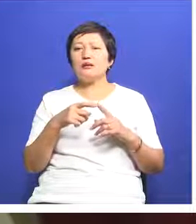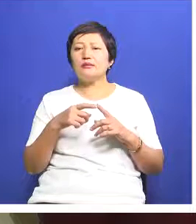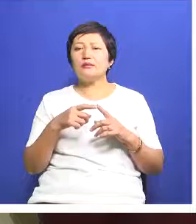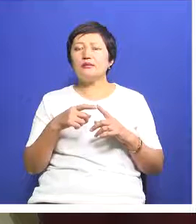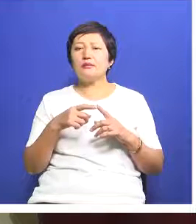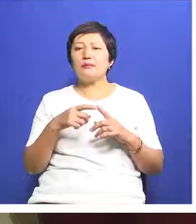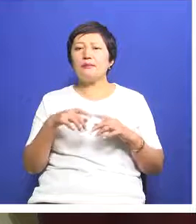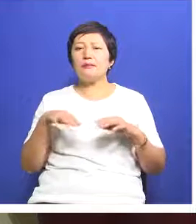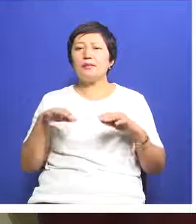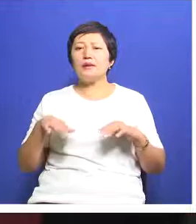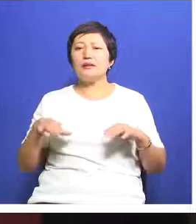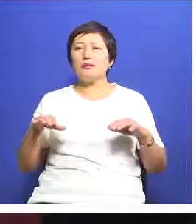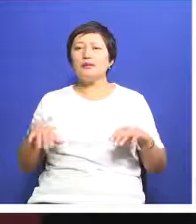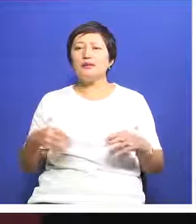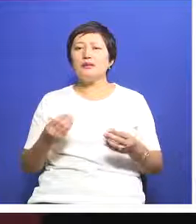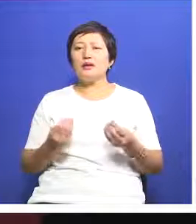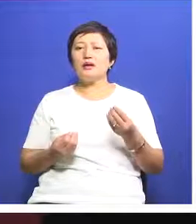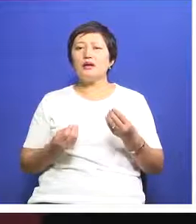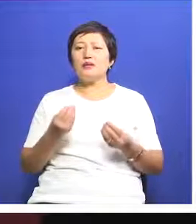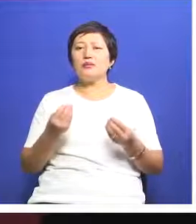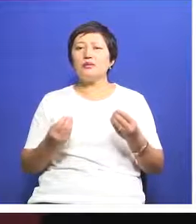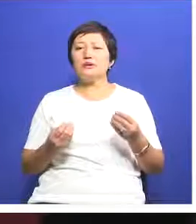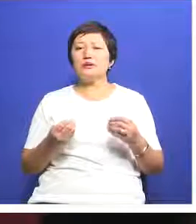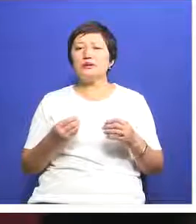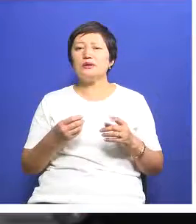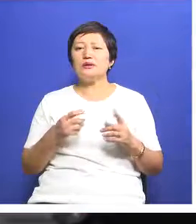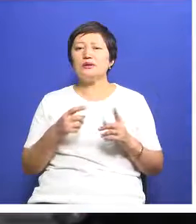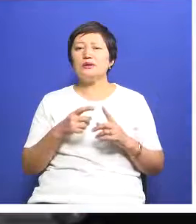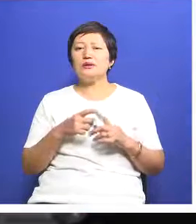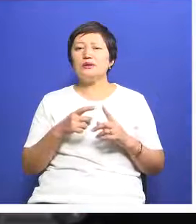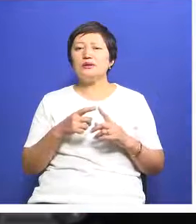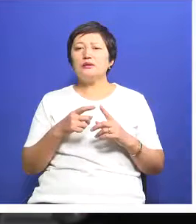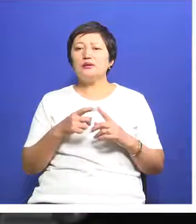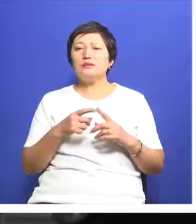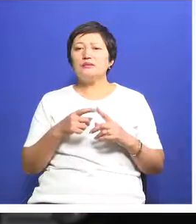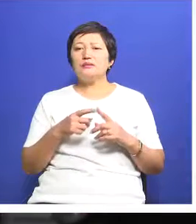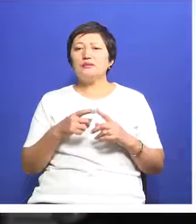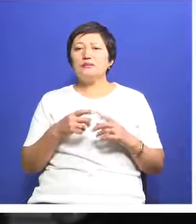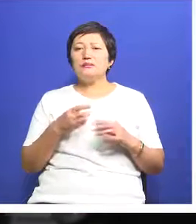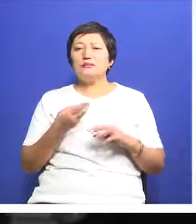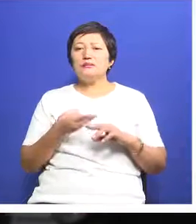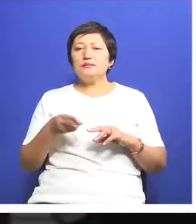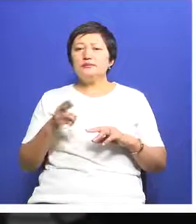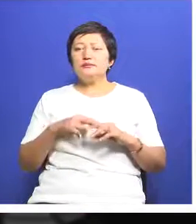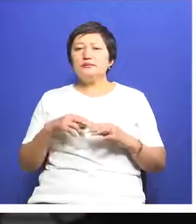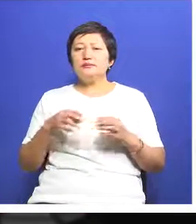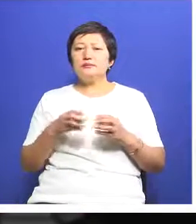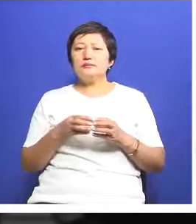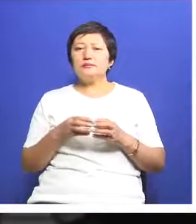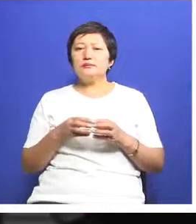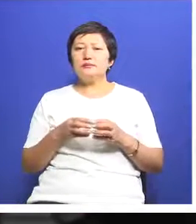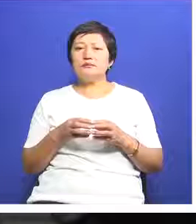жаңағы балдар ойнайтын бір алаң болса, соған да бір не қылсаңыздар.